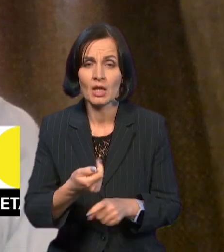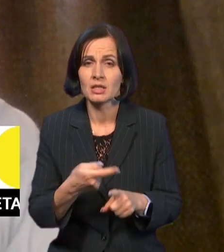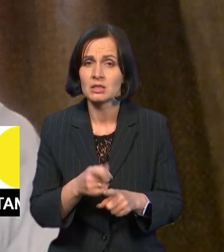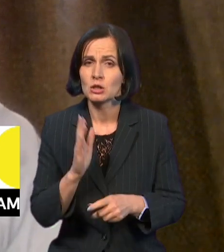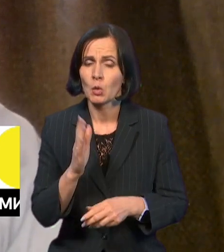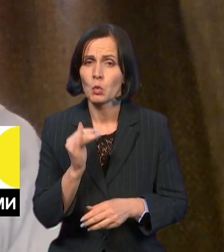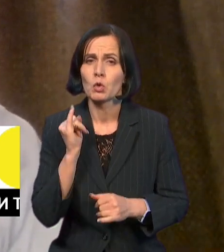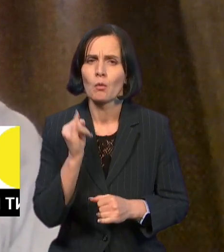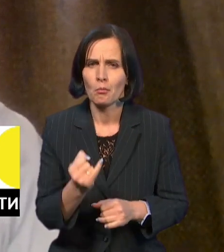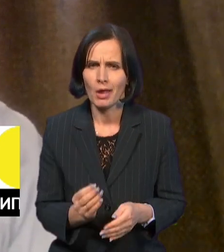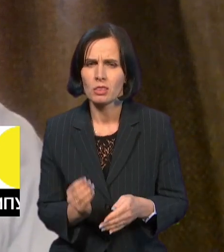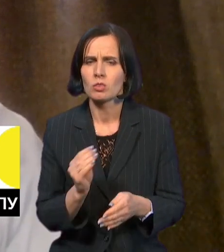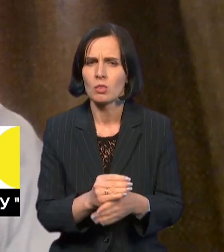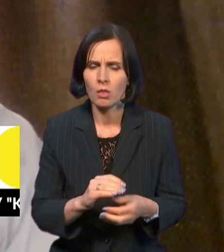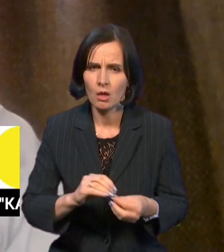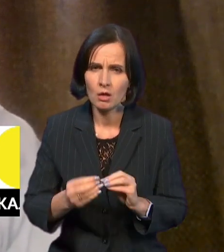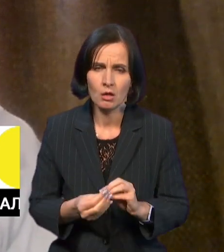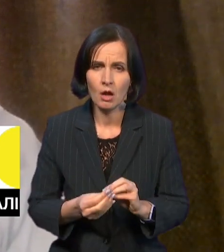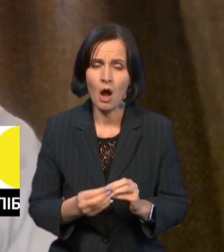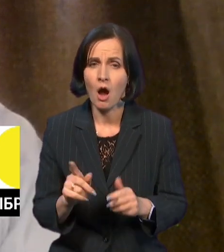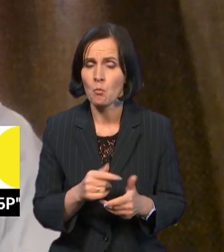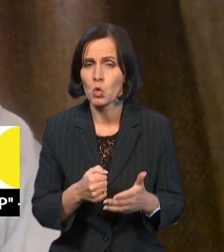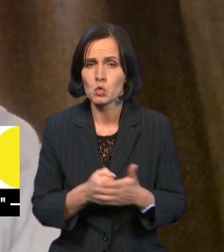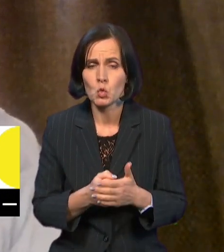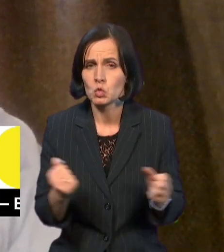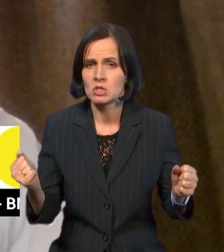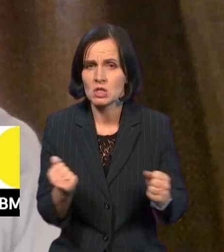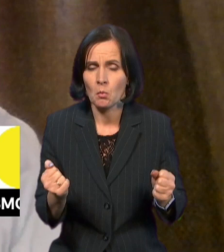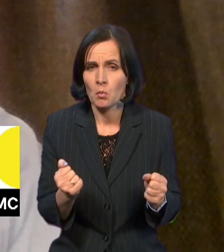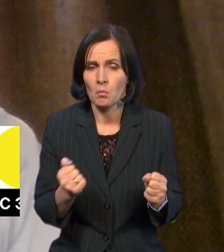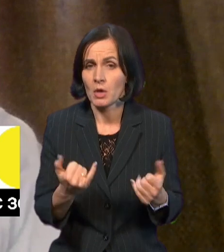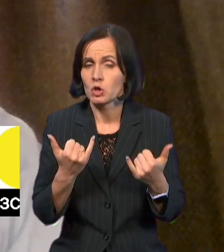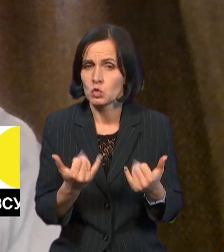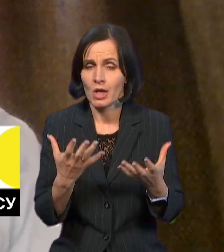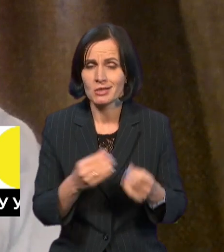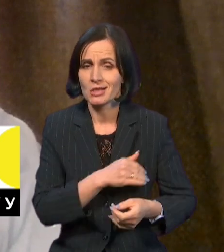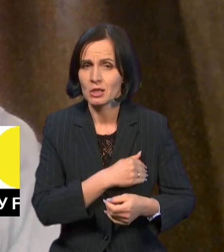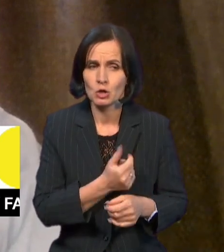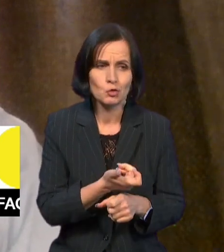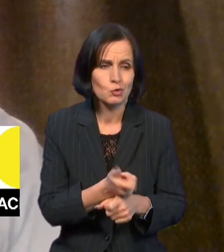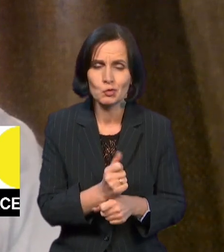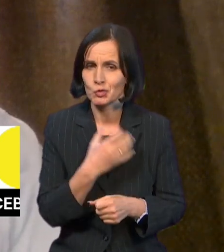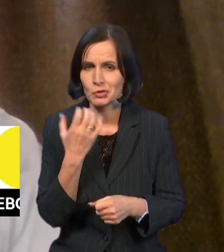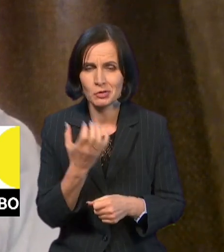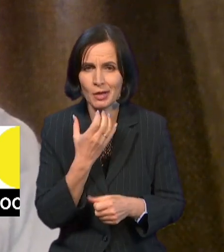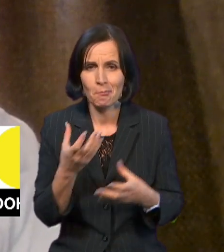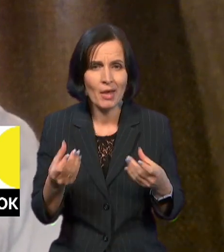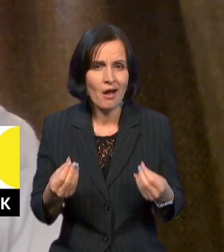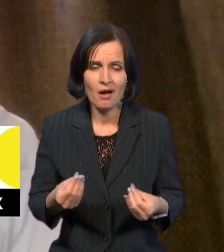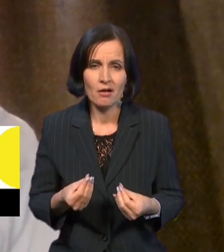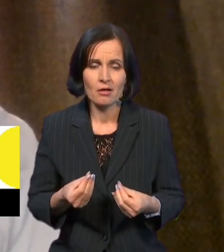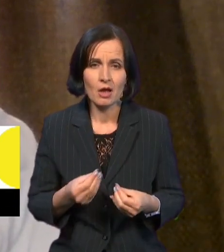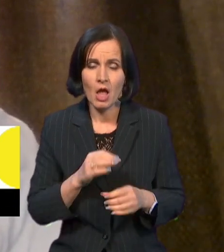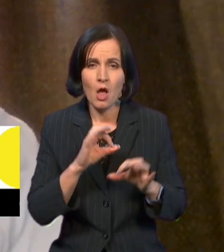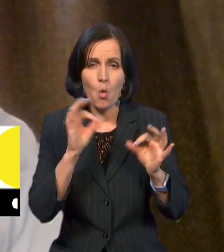ще додавати труднощів, або до холодів, до зими. Повторюся, сьогодні ще температура дуже тепла і м'яка, тобто